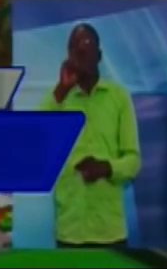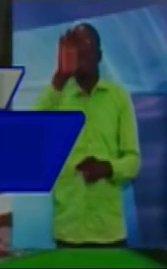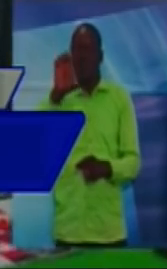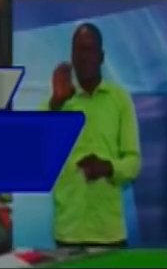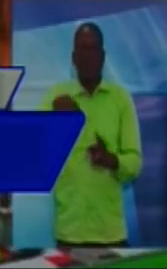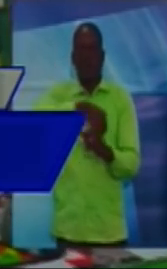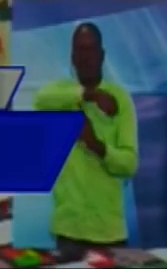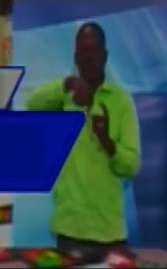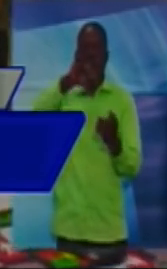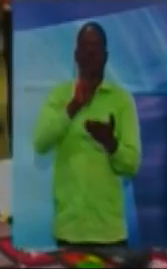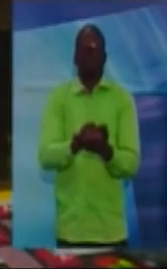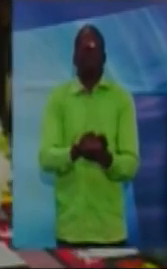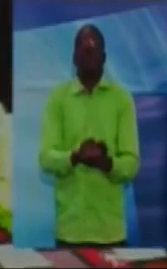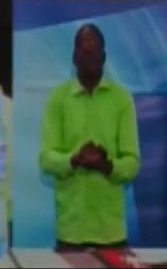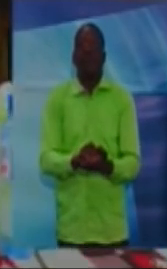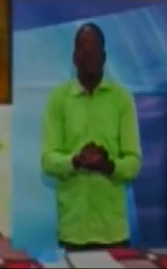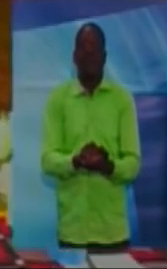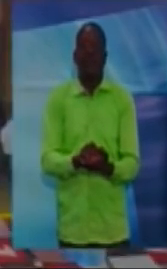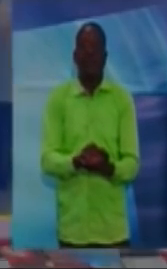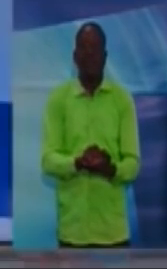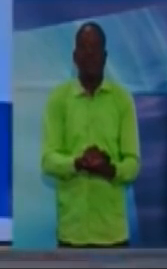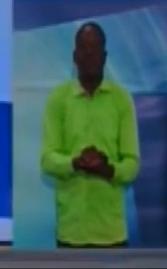ces initiatives.